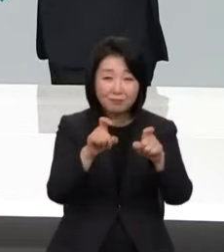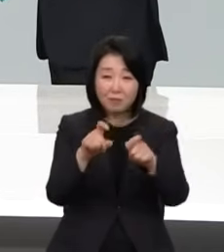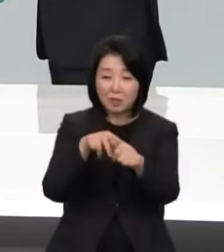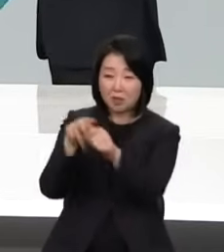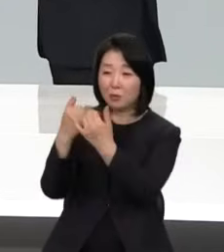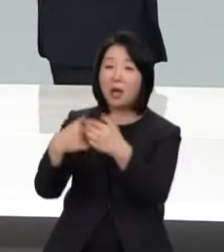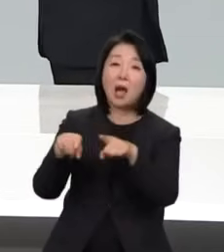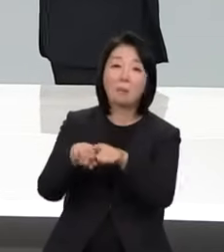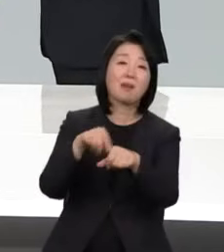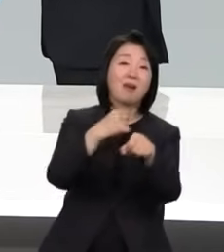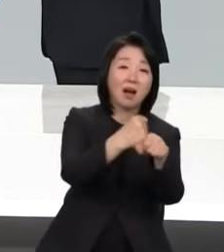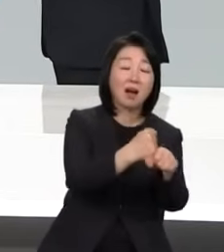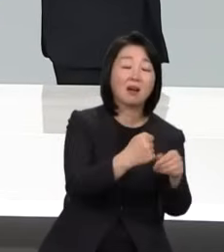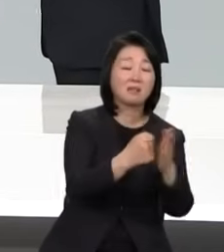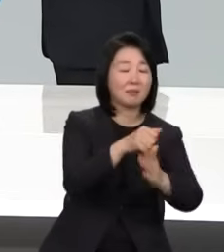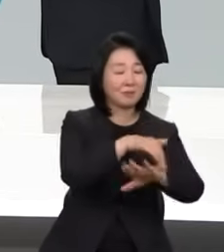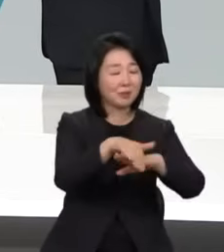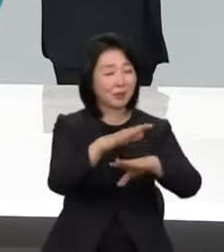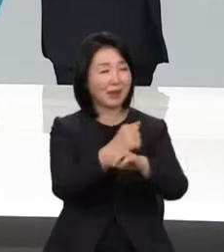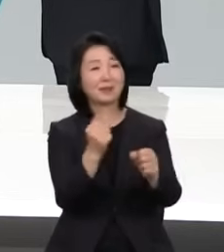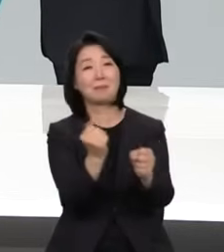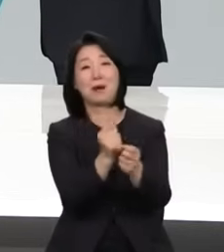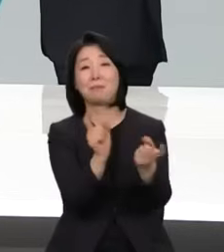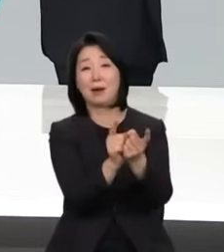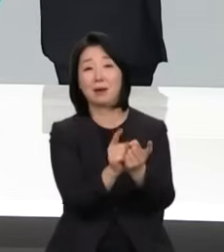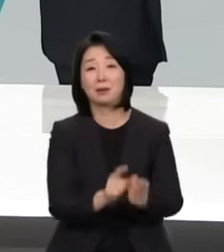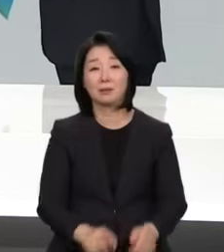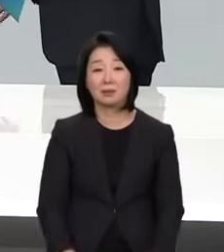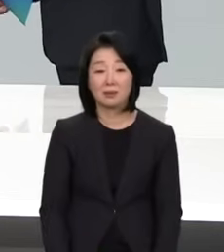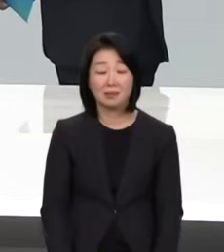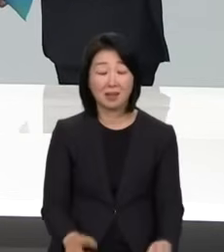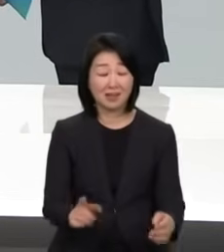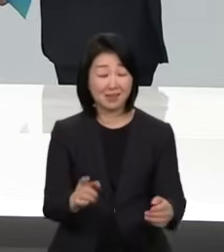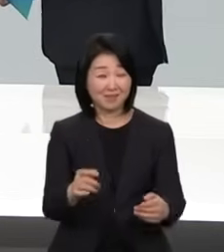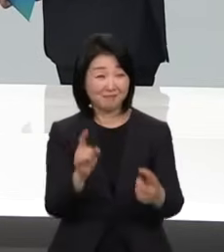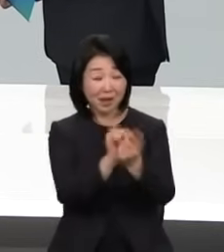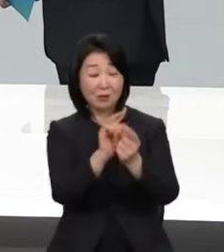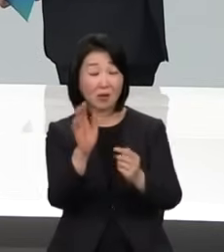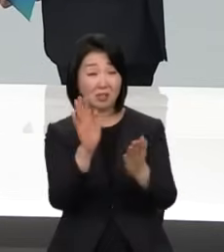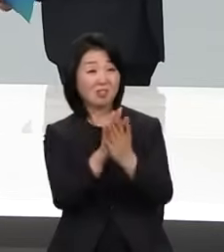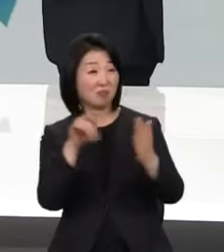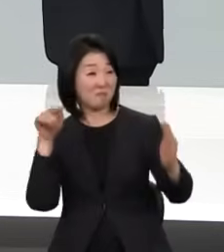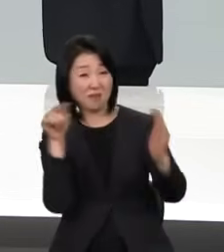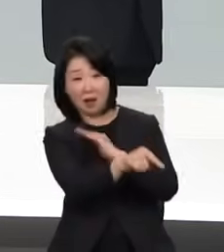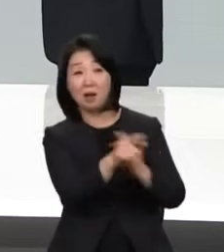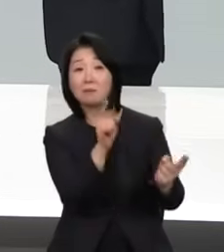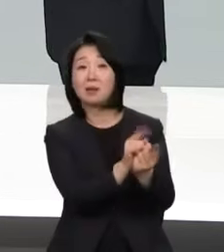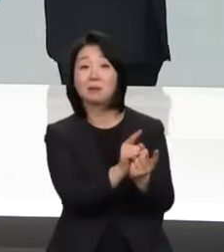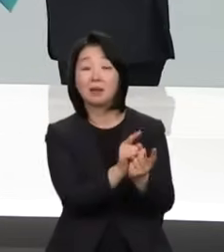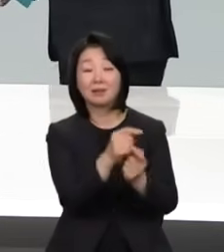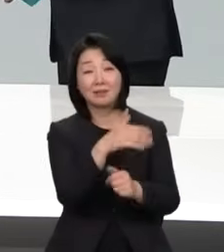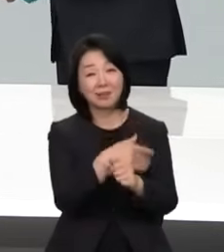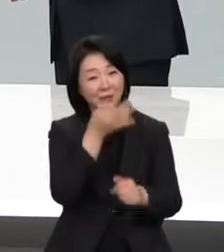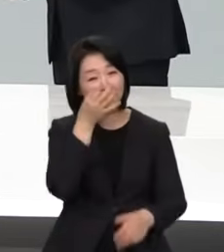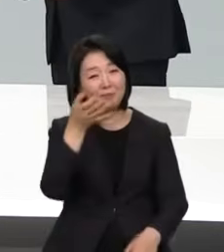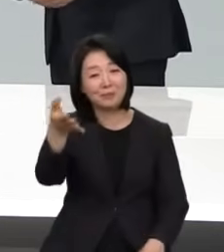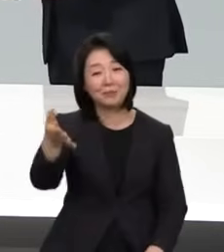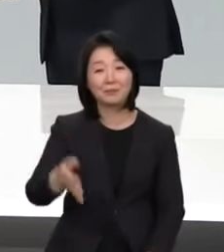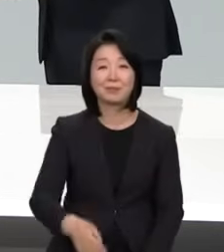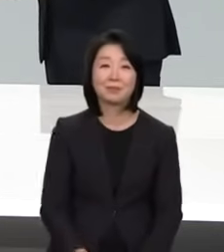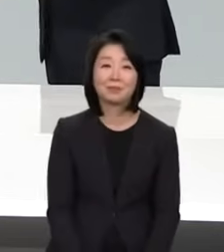가겠다라고 얘기를 했으니 의도적으로 일정을 잡은 셈이죠. 뭐, 그러니까 마주친 게 아니라 찾아간 그렇습니다. 자, 그 상황 한번 보고 가겠습니다.